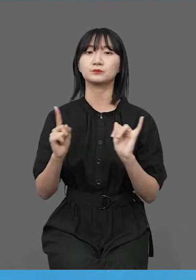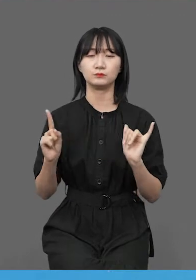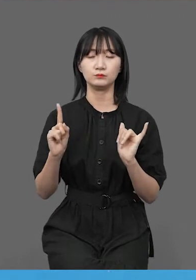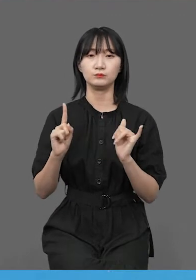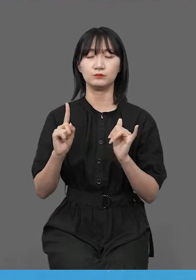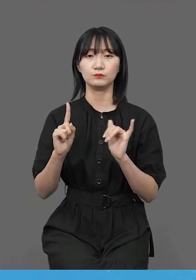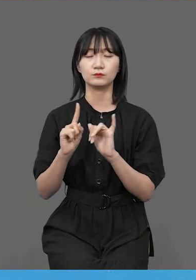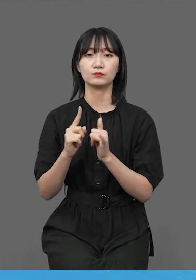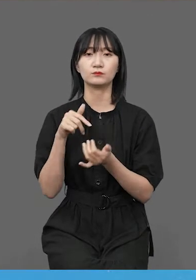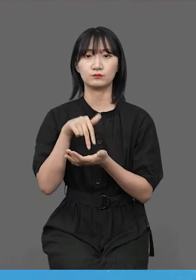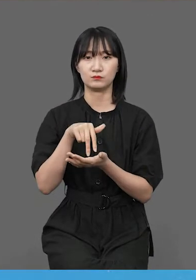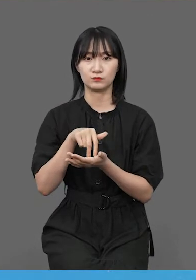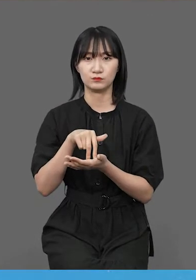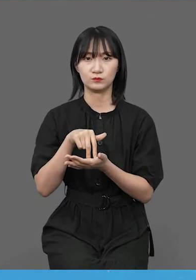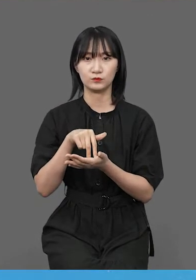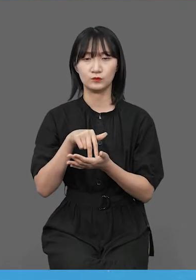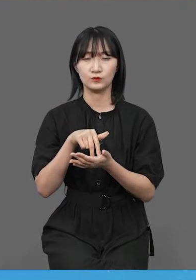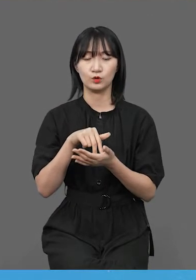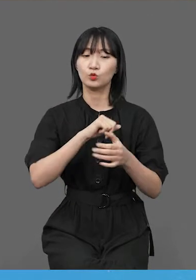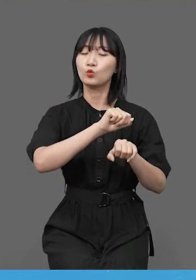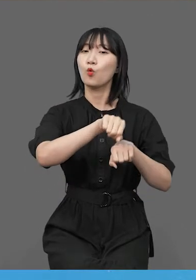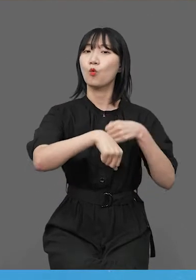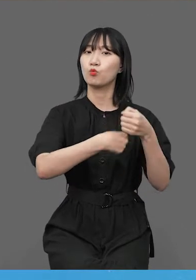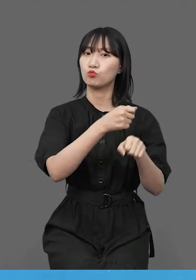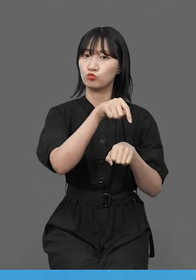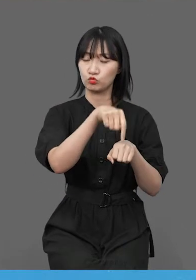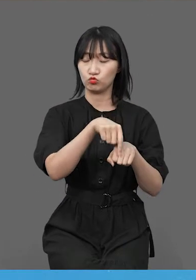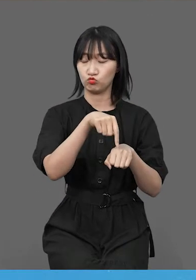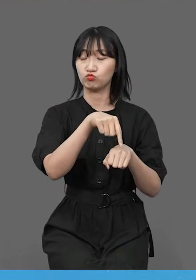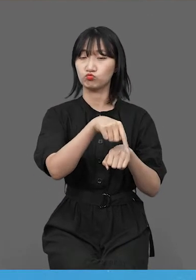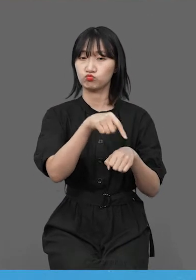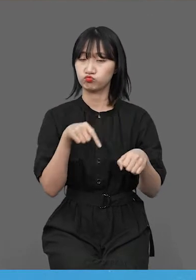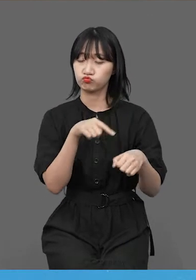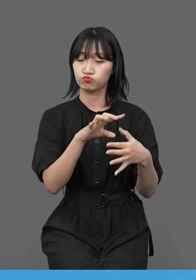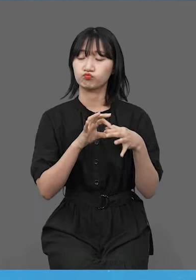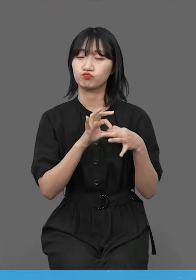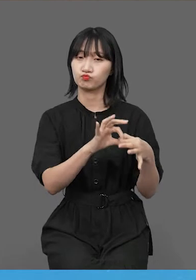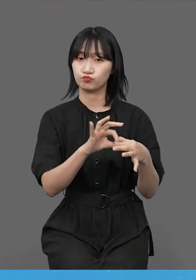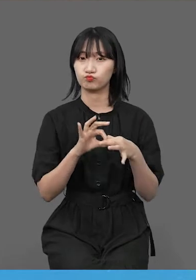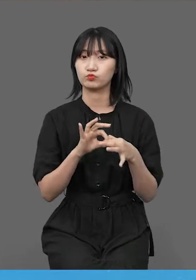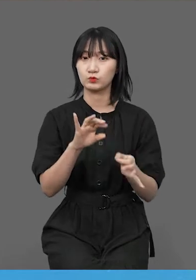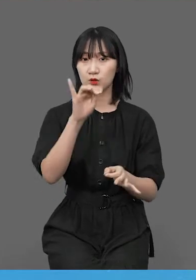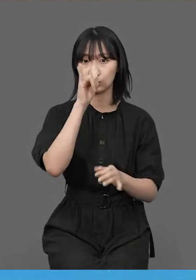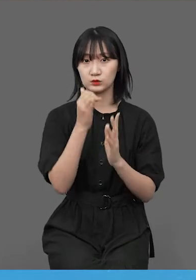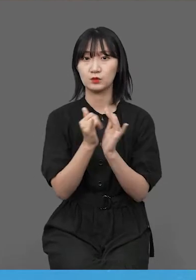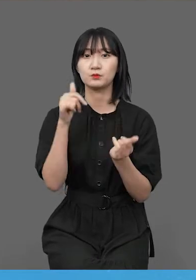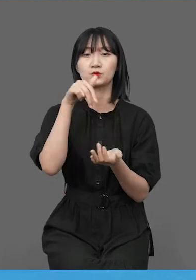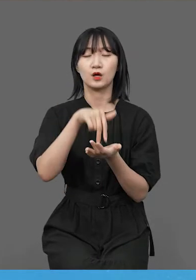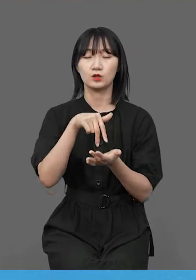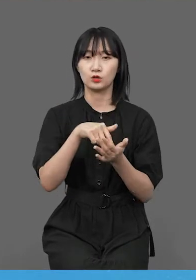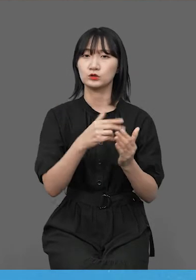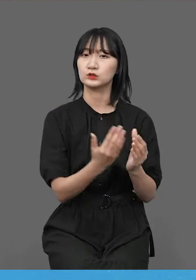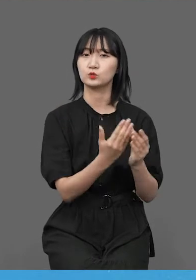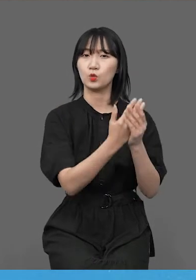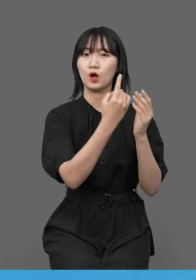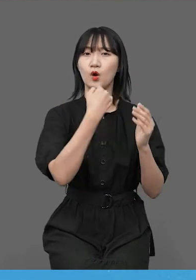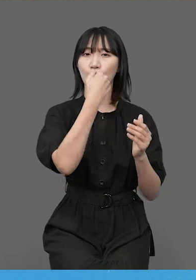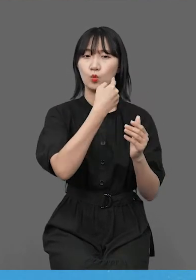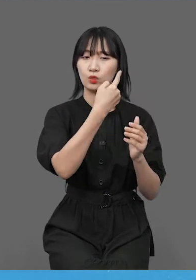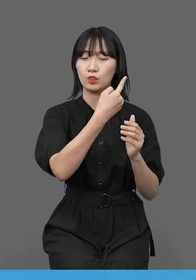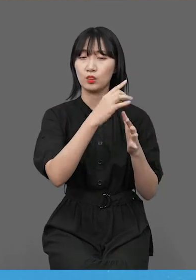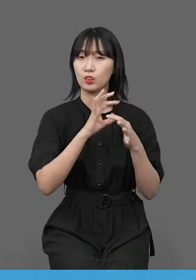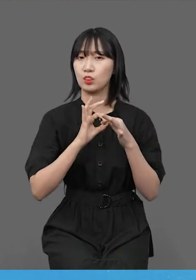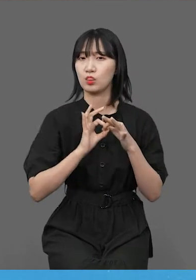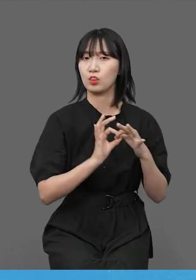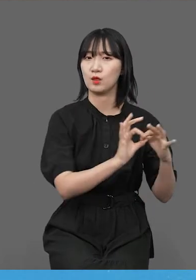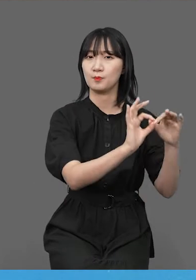인간으로서 어떤 포유류 동물로서 이 진화론적인 어떤 그 흐름에